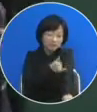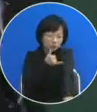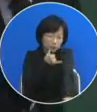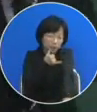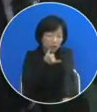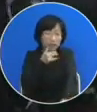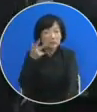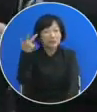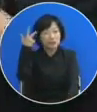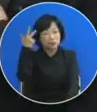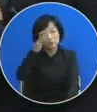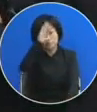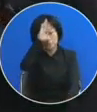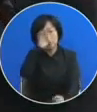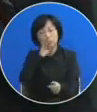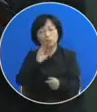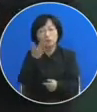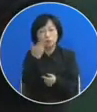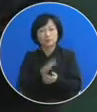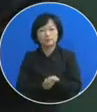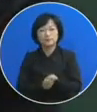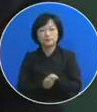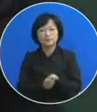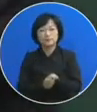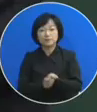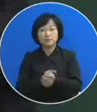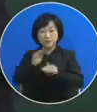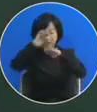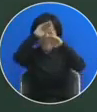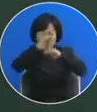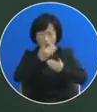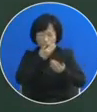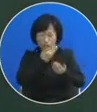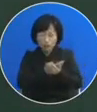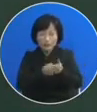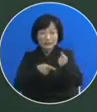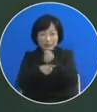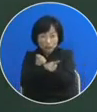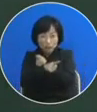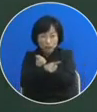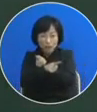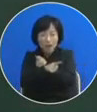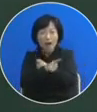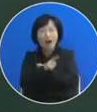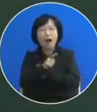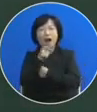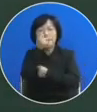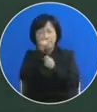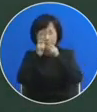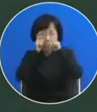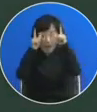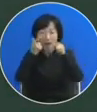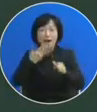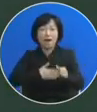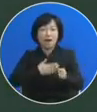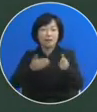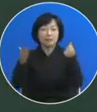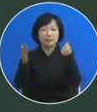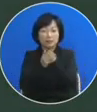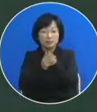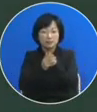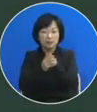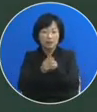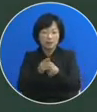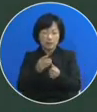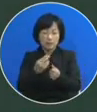이런 중요한 이유들을 알고 있었기 때문에요 생을 걸은 거. And because they knew these important reasons, they stake their lives. 네, 그보다